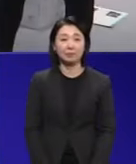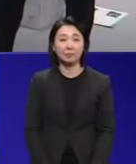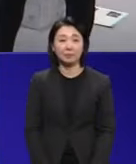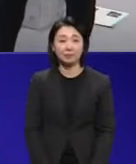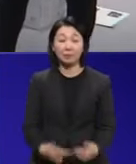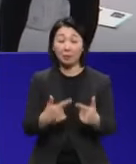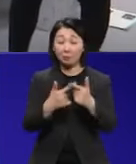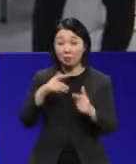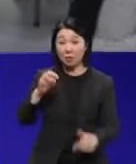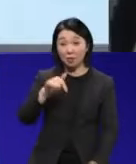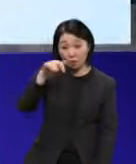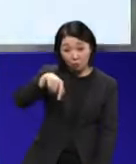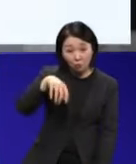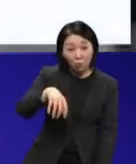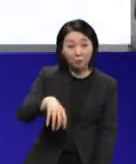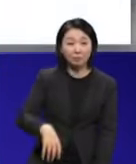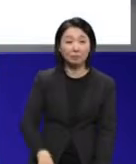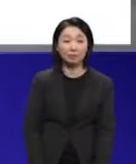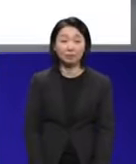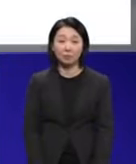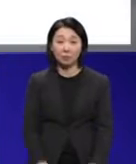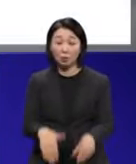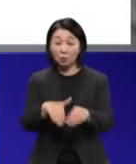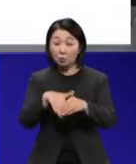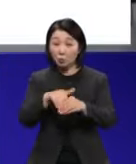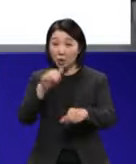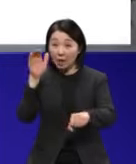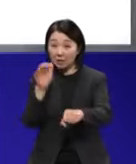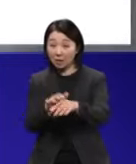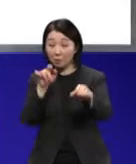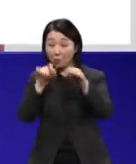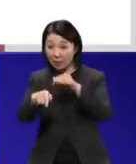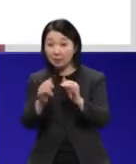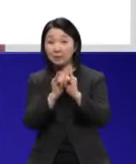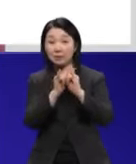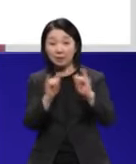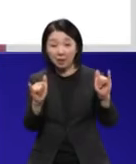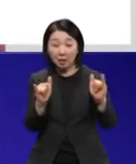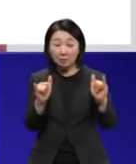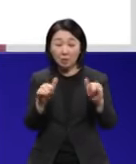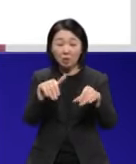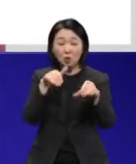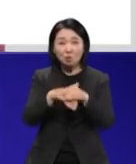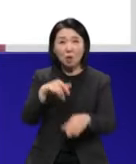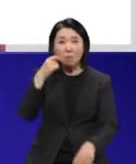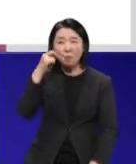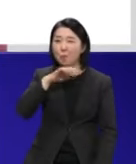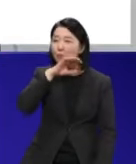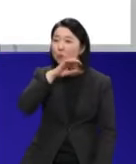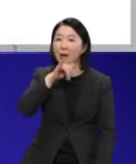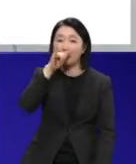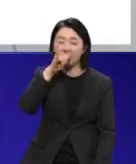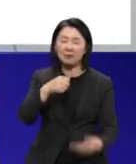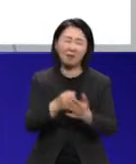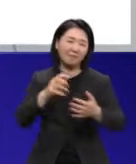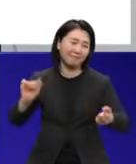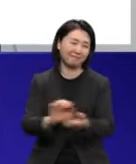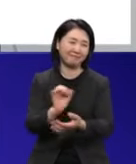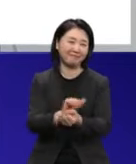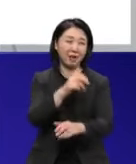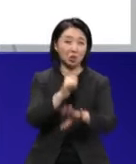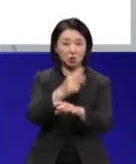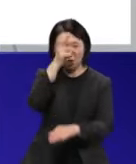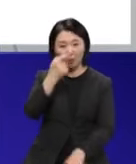부산 진구의 한 투표소에서는 투표소를 잘못 찾은 유권자가 투표를 못하게 한대 불만을 품고 난동을 부려